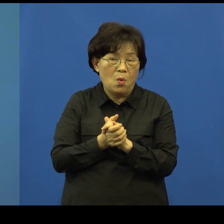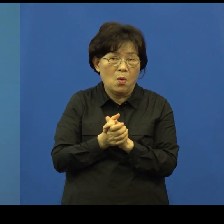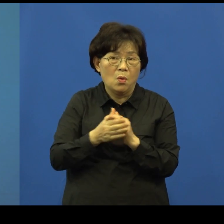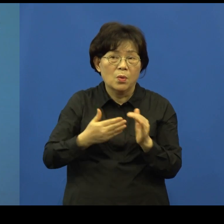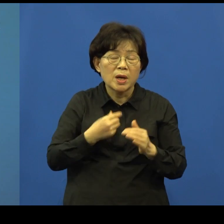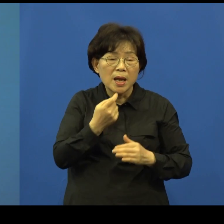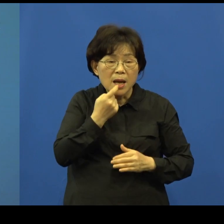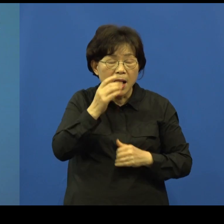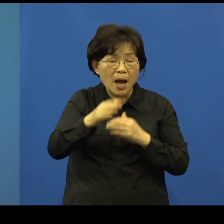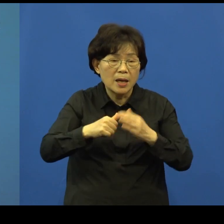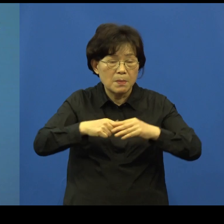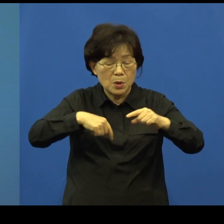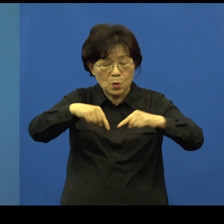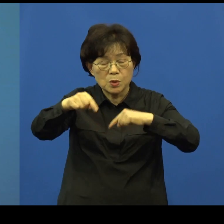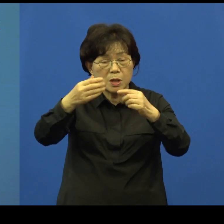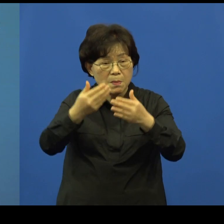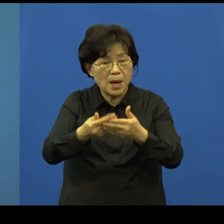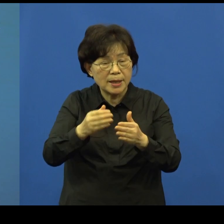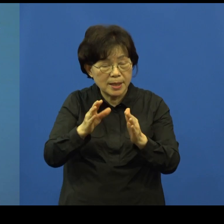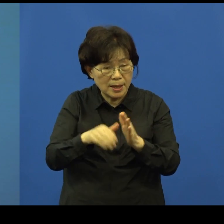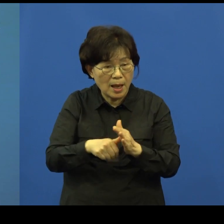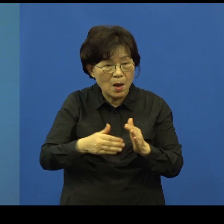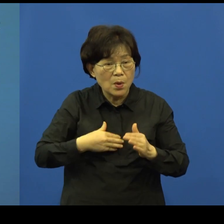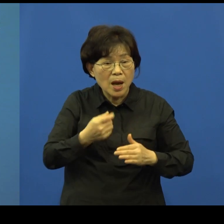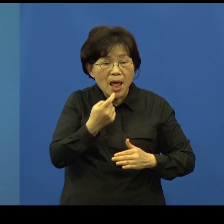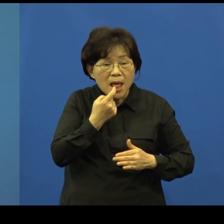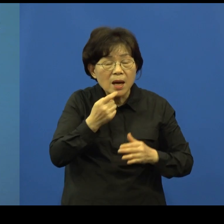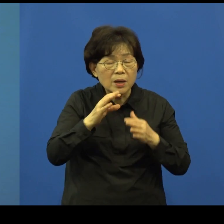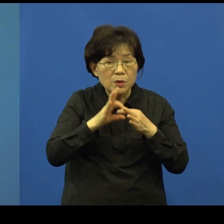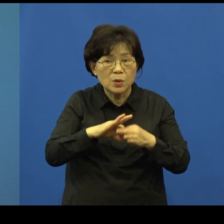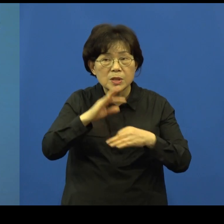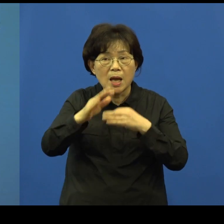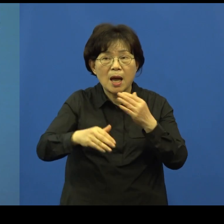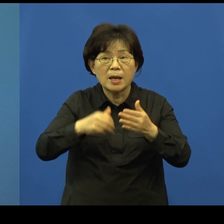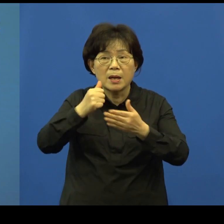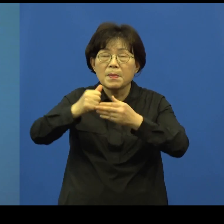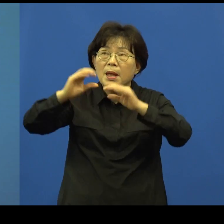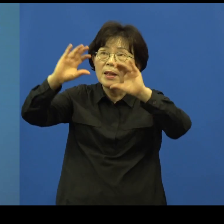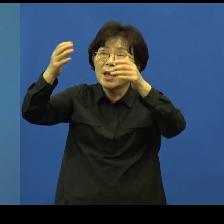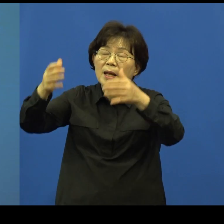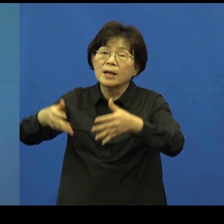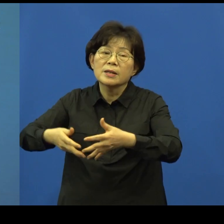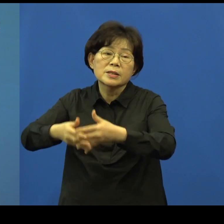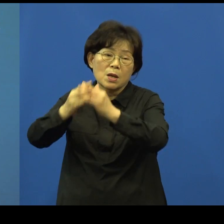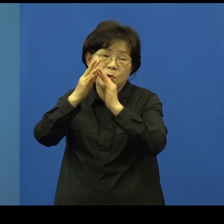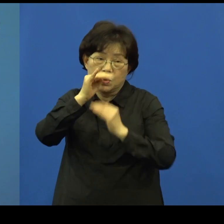우리의 혀가 하나님의 통치를 받을 때 우리의 혀를 통해서 하나님의 나라를 세워갈 수가 있습니다.